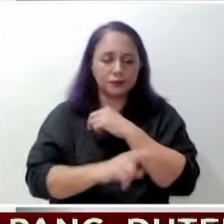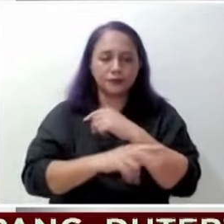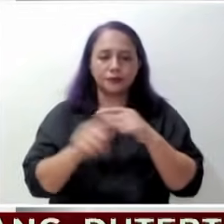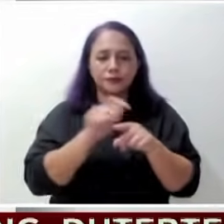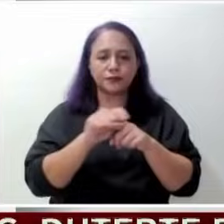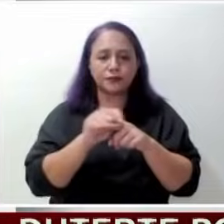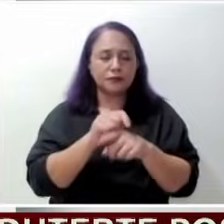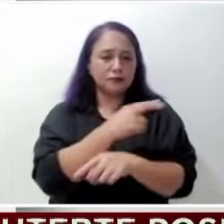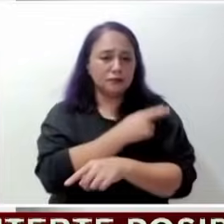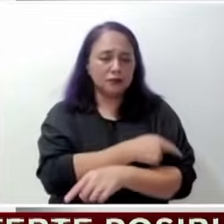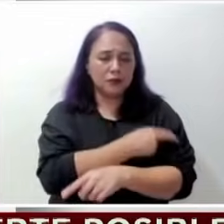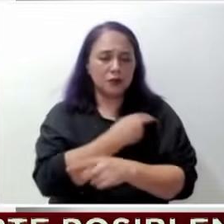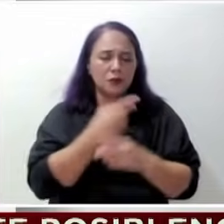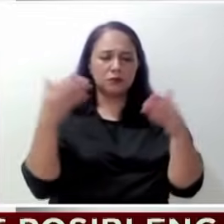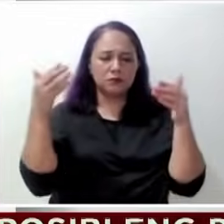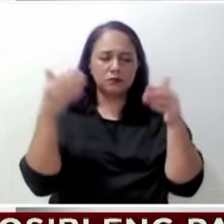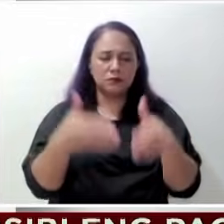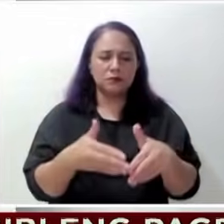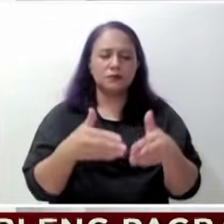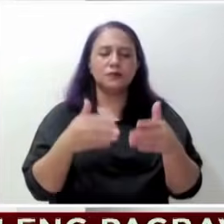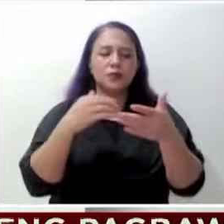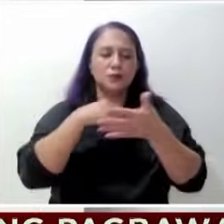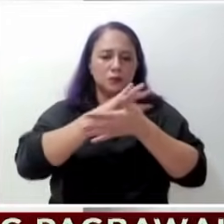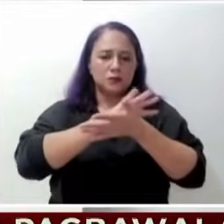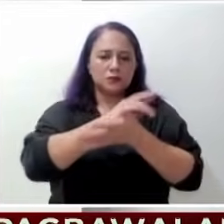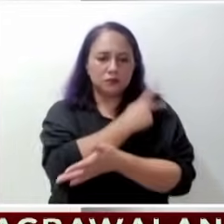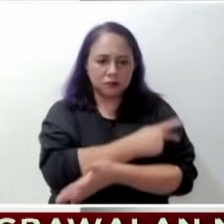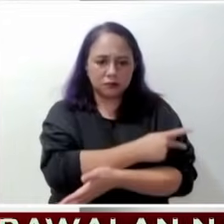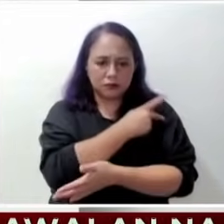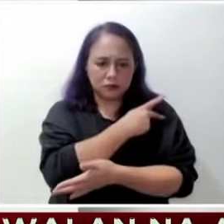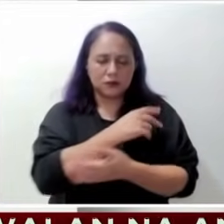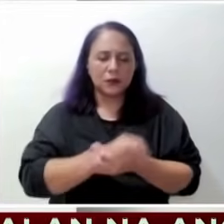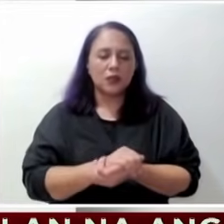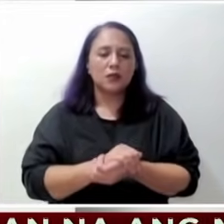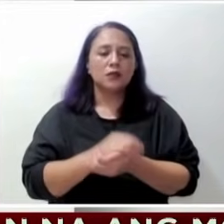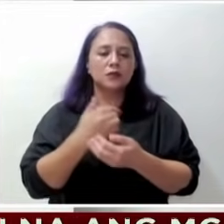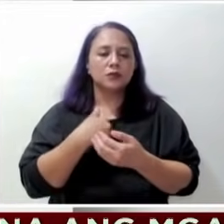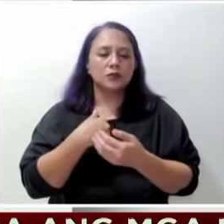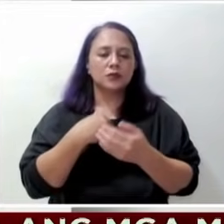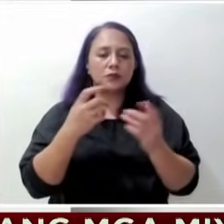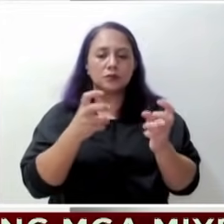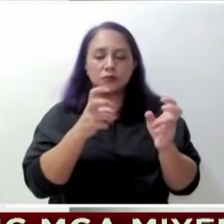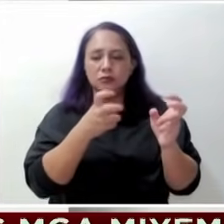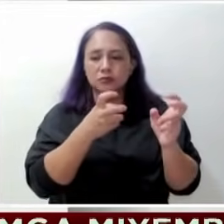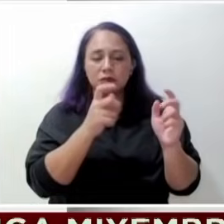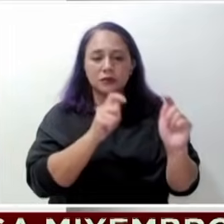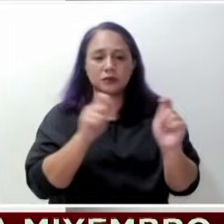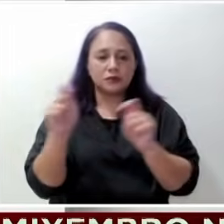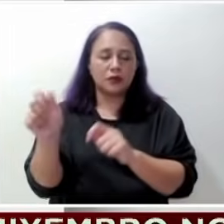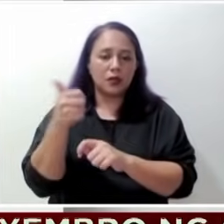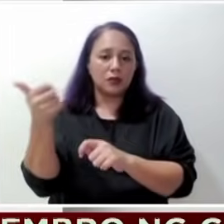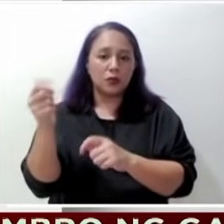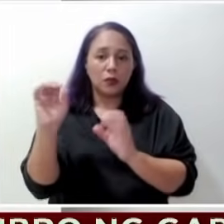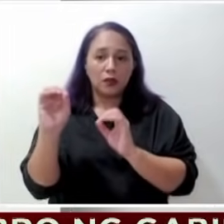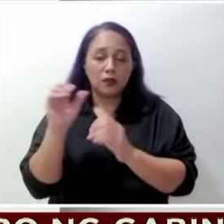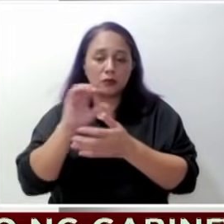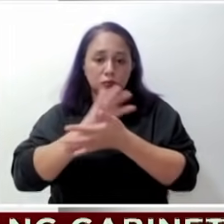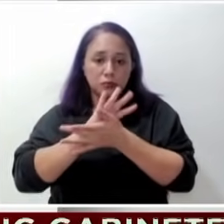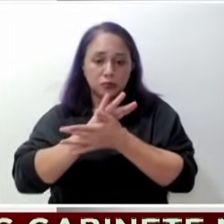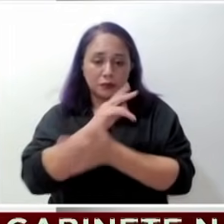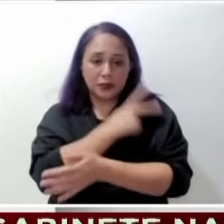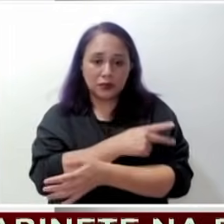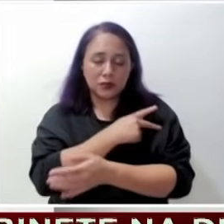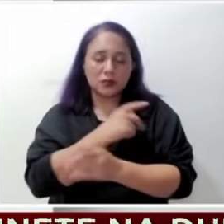para matutukan ang mga kaso ng COVID-19. Dahil dito, ipapasa muna ang mga non-COVID cases sa ibang government